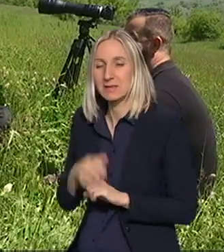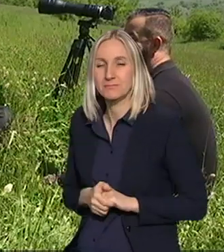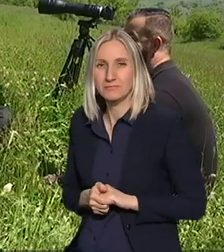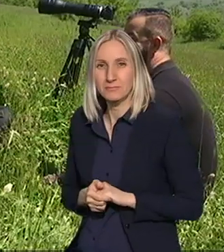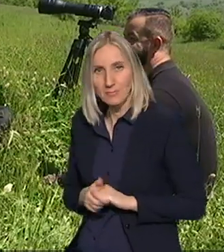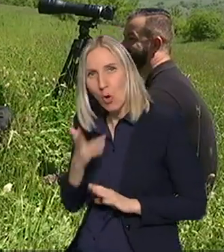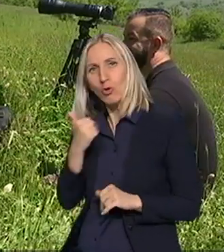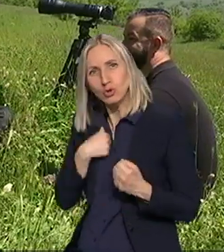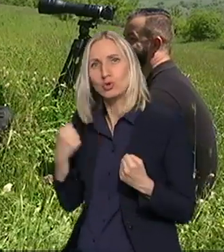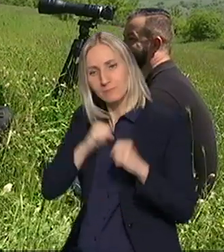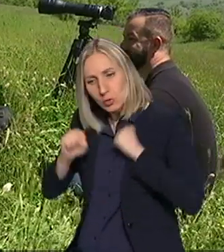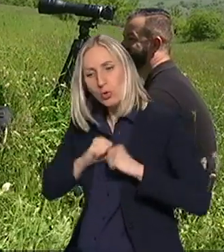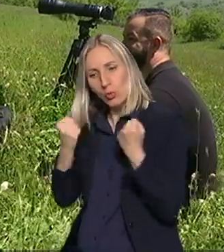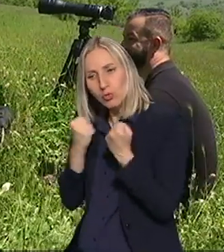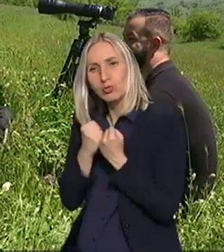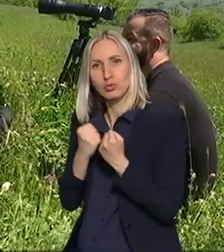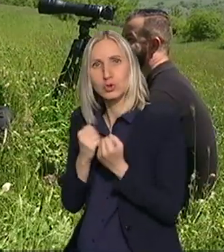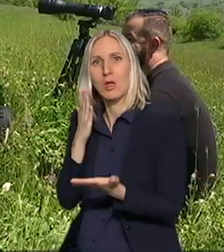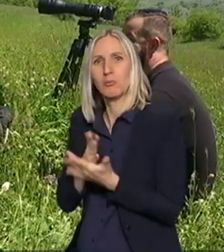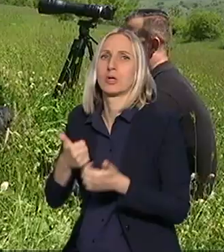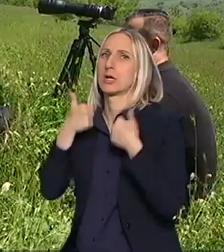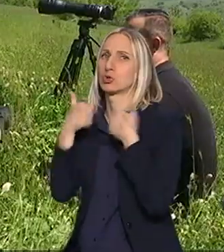ima da se trudim da učim super.